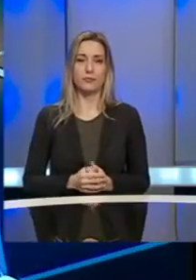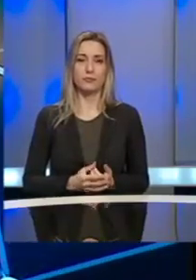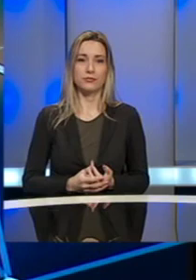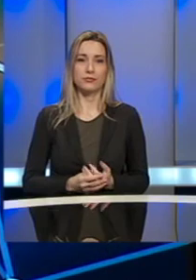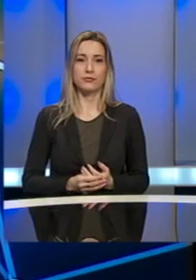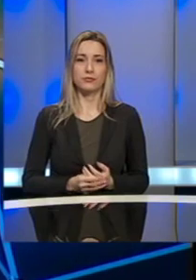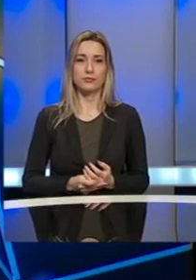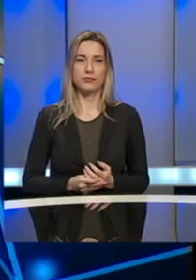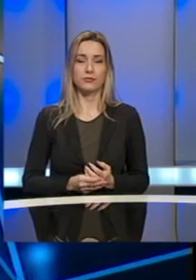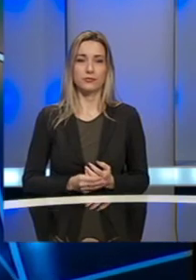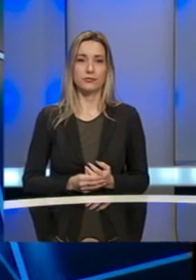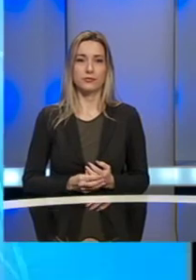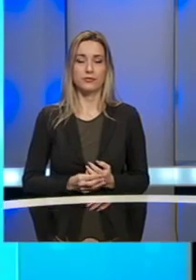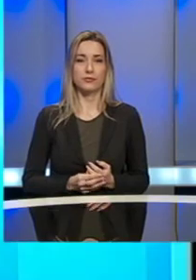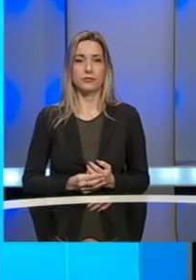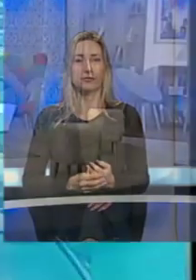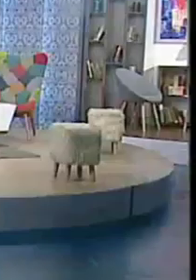Prije toga marketinška pauza.